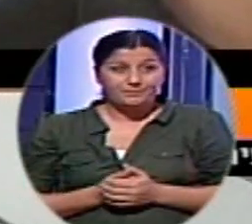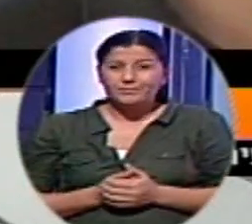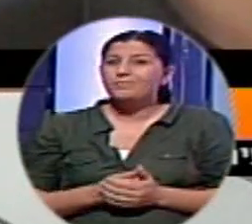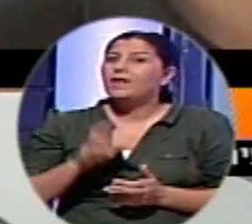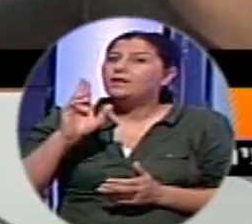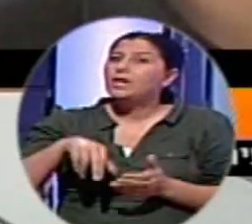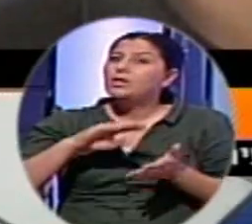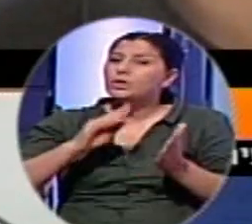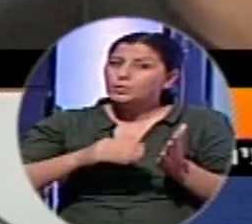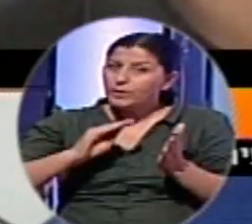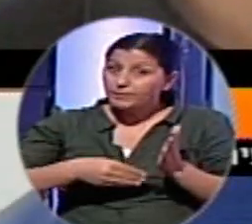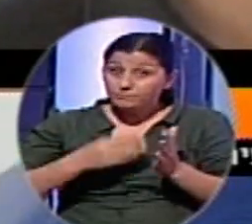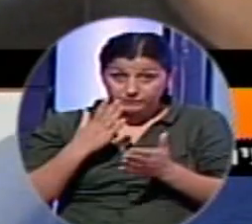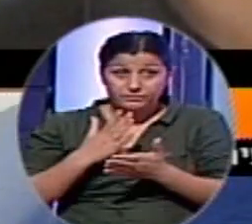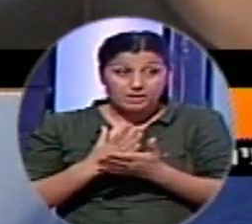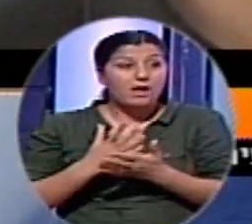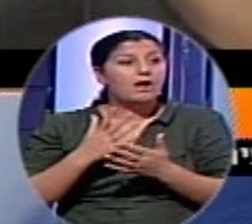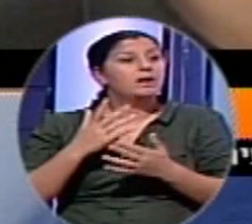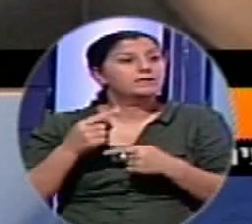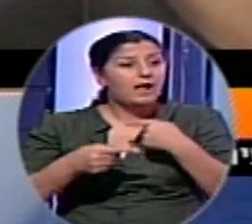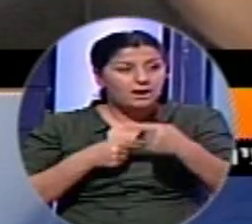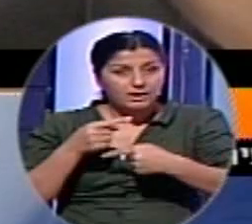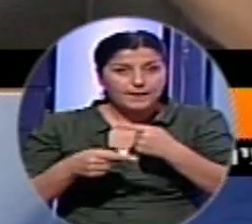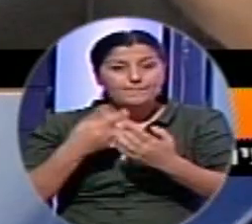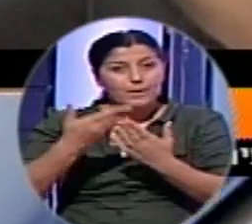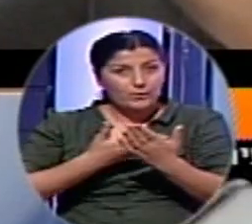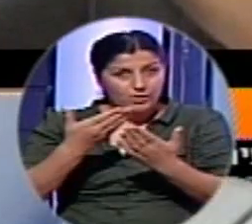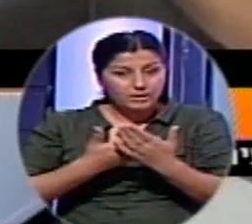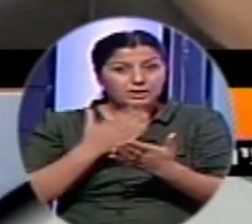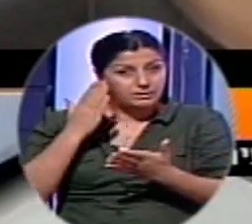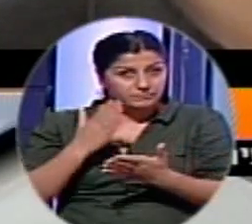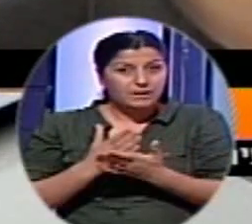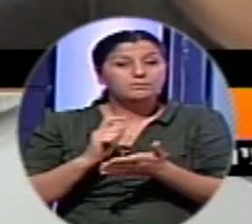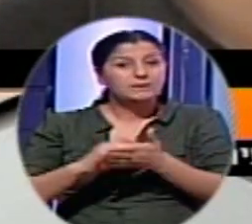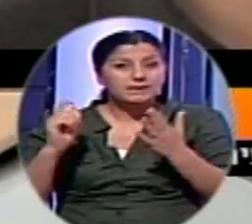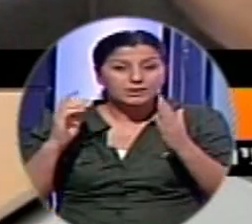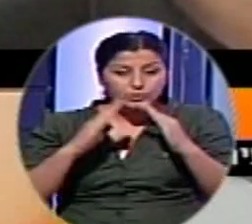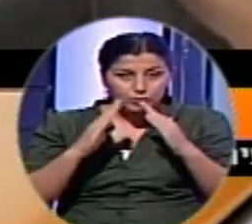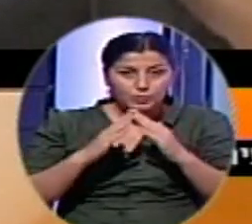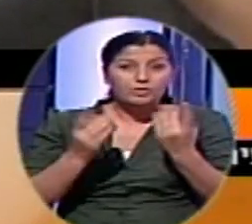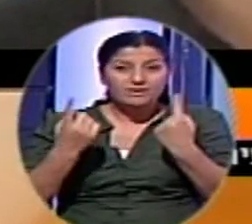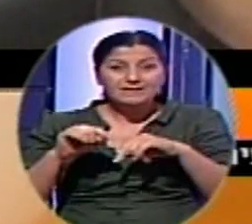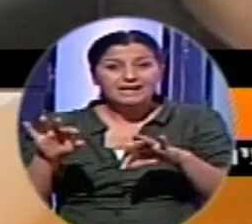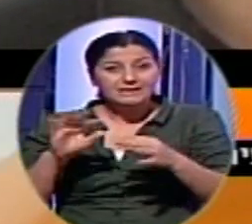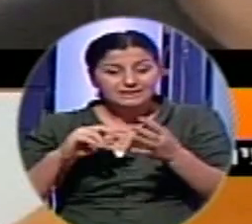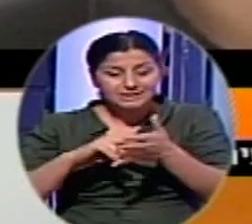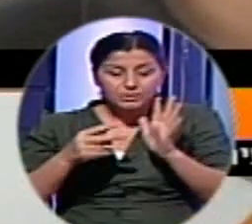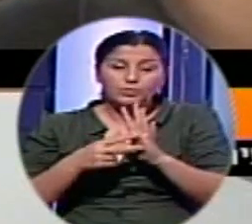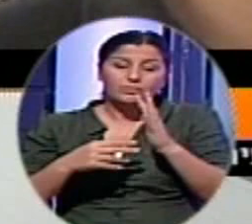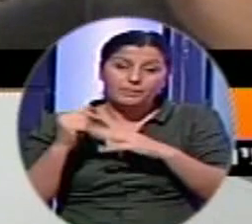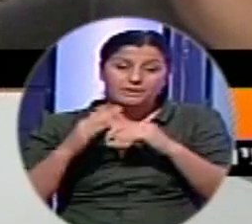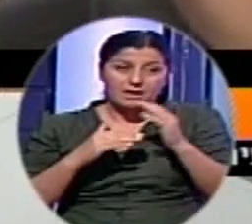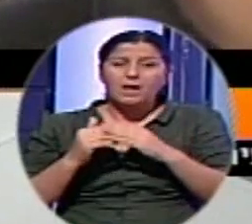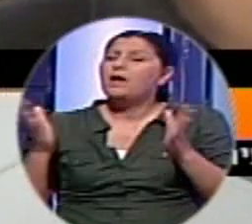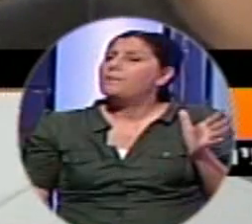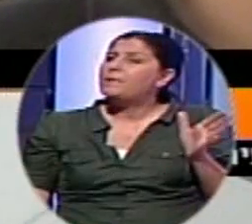כל האישורים הנדרשים מהמדינה, עברתם את כל ההליכים הבירוקרטיים מול משרד השיכון, ועדות תכנון ובנייה? אנחנו עבדנו בצמוד